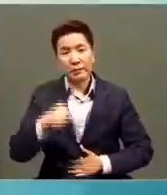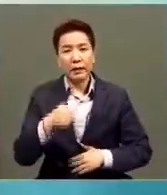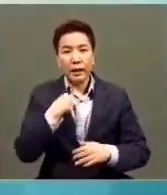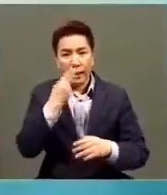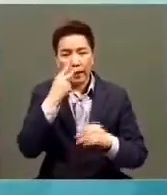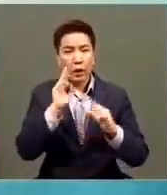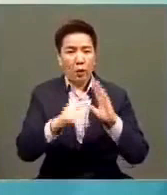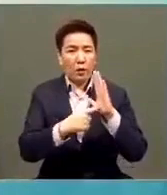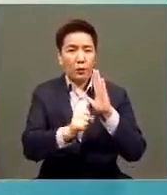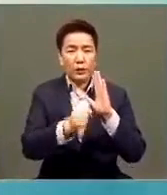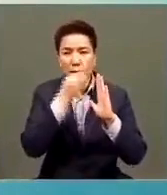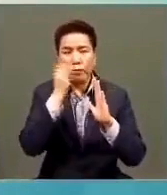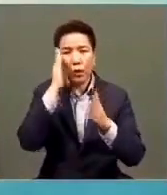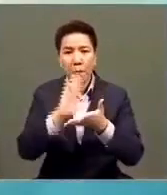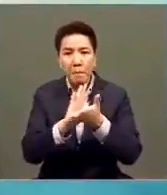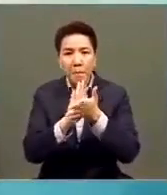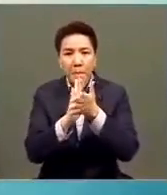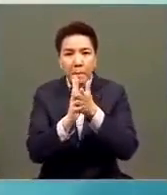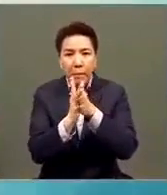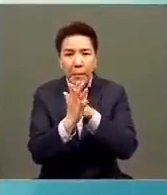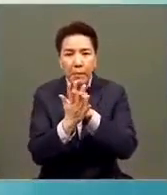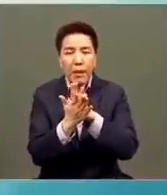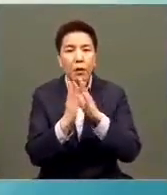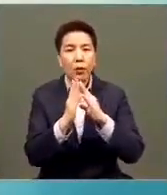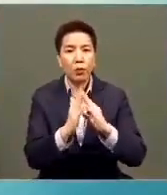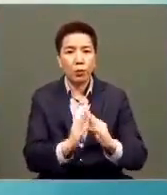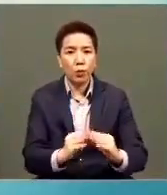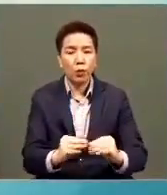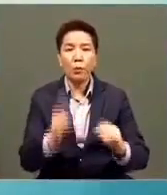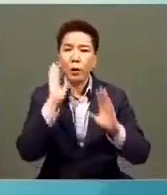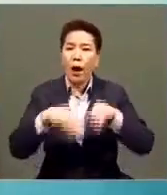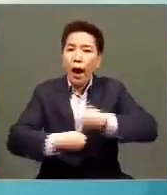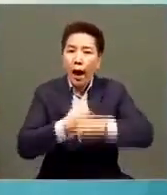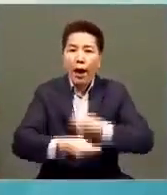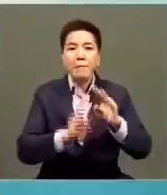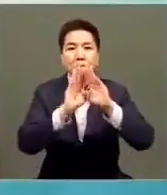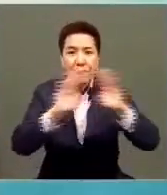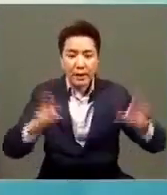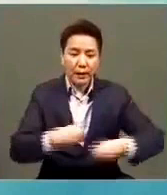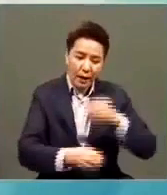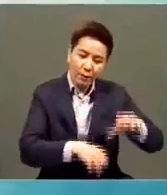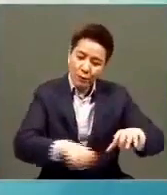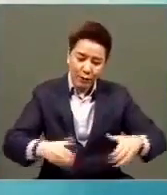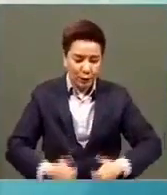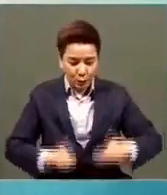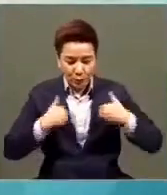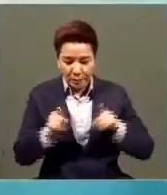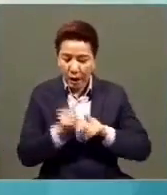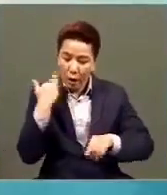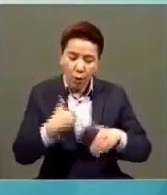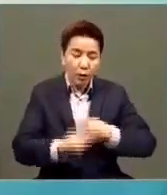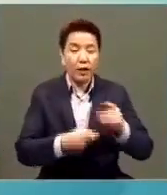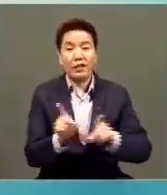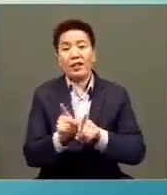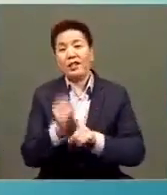จะเห็นสมุทรสาครกลับมาคึกคักในเร็ววันนะคะอาจจะมีการเปิดตลาดอาจจะมีการกลับมาใช้ชีวิตอย่างปกติมาก